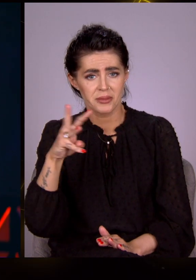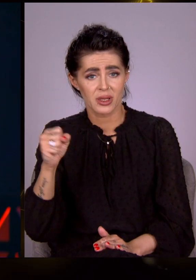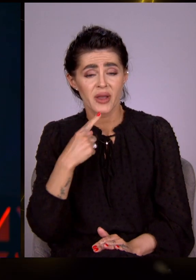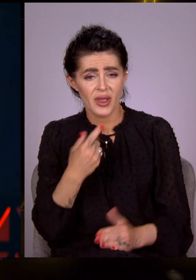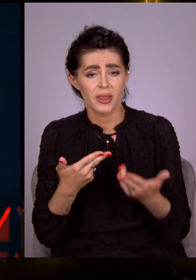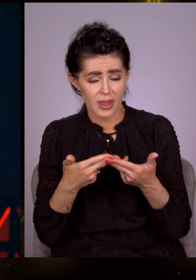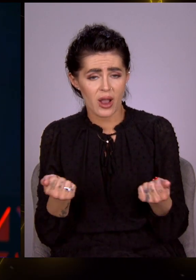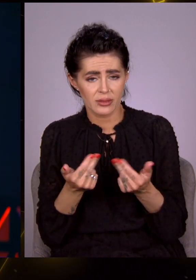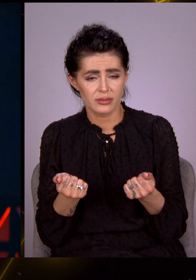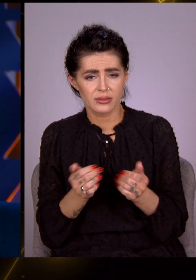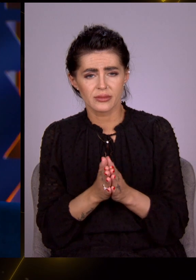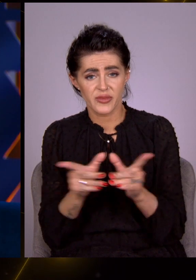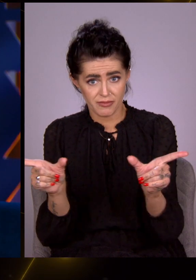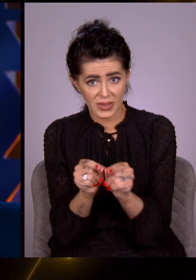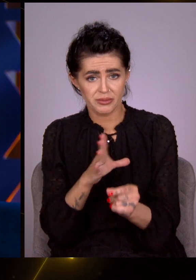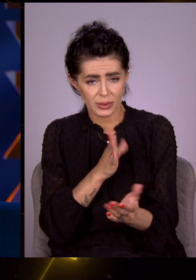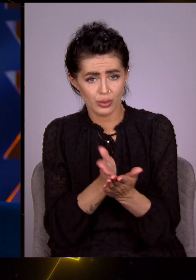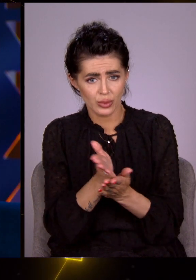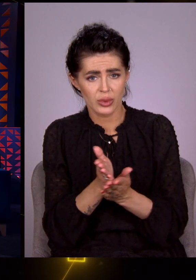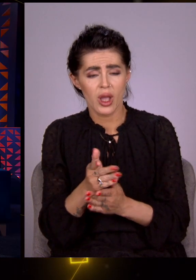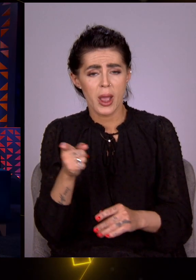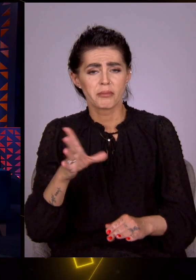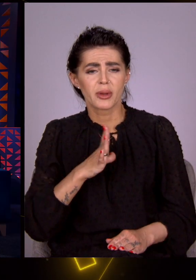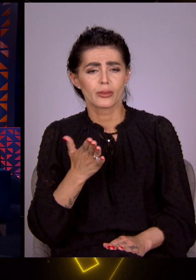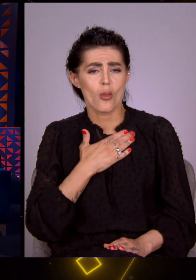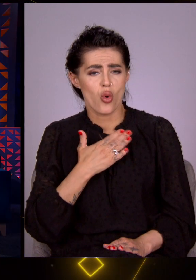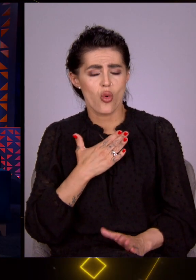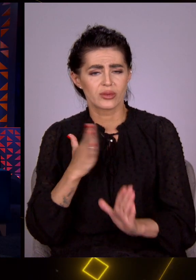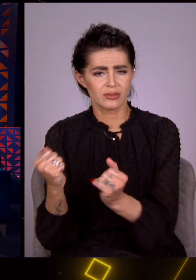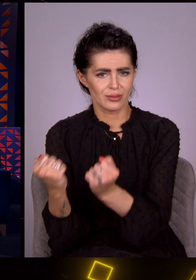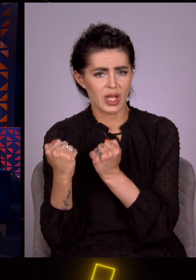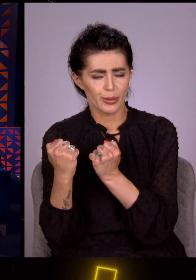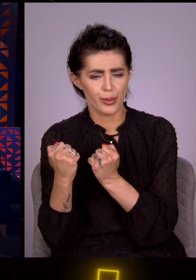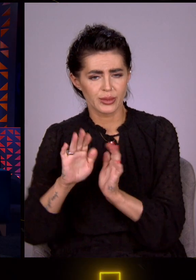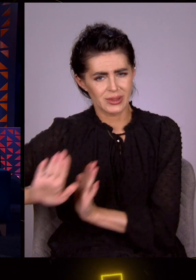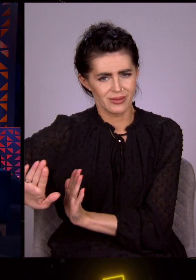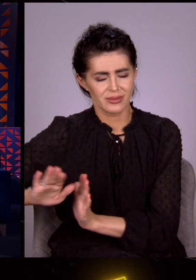він був разом з вами служив? Він був моїм заступником. Ну, це дуже трагічна